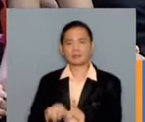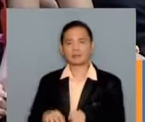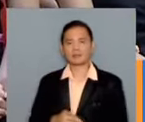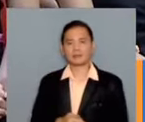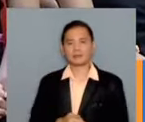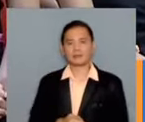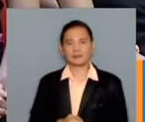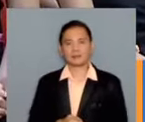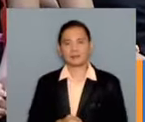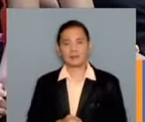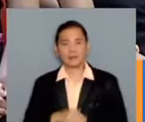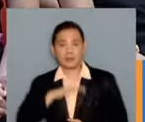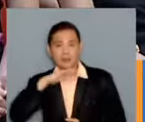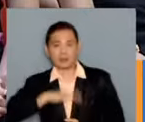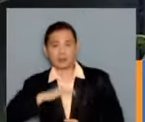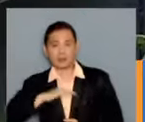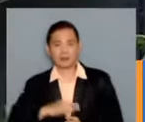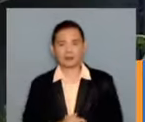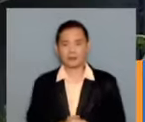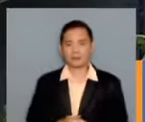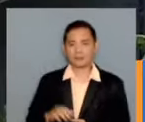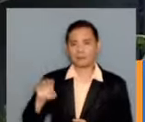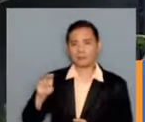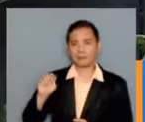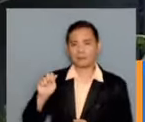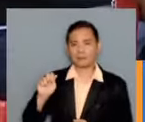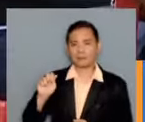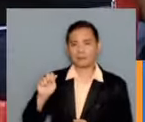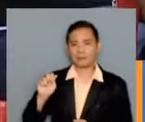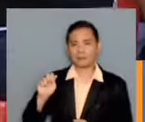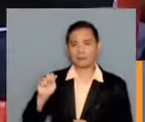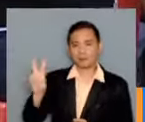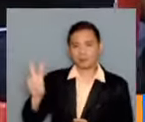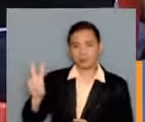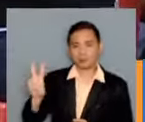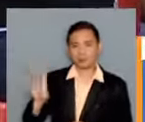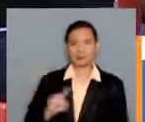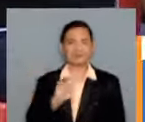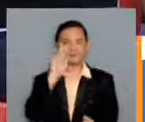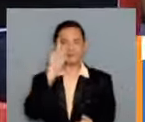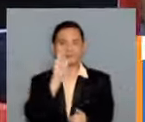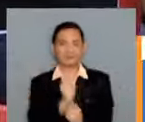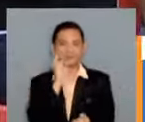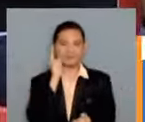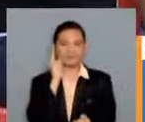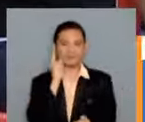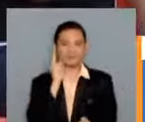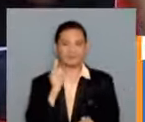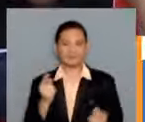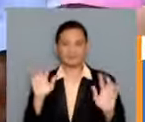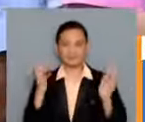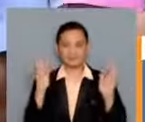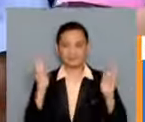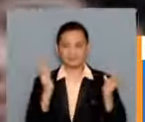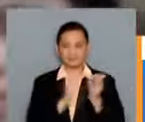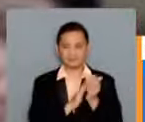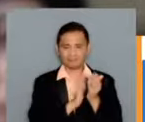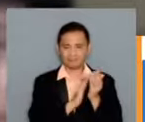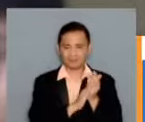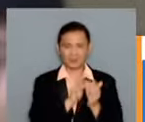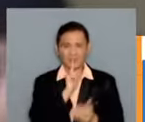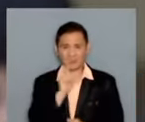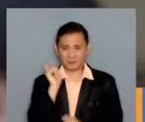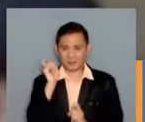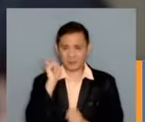Adriel, yes? Maya 2. Maya 2 is correct. Nice. Parang ang bilis ang trabaho ni Sir Kent